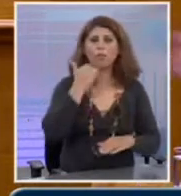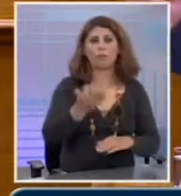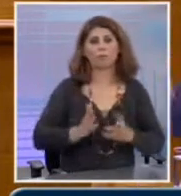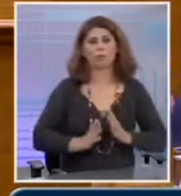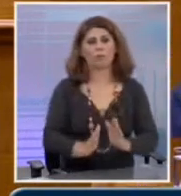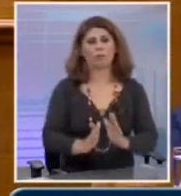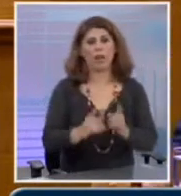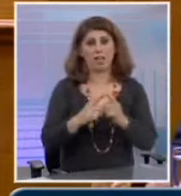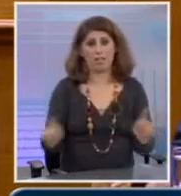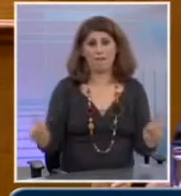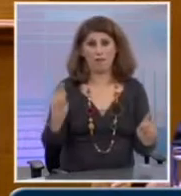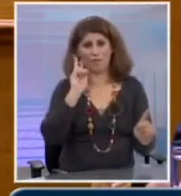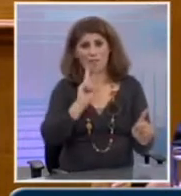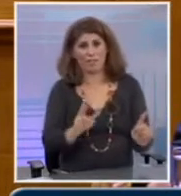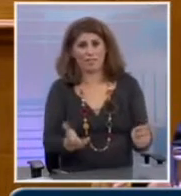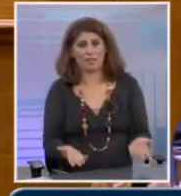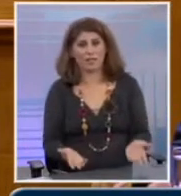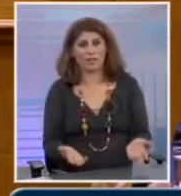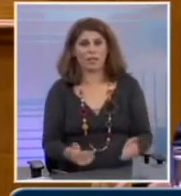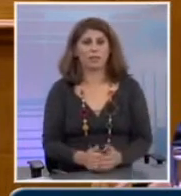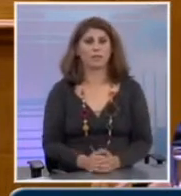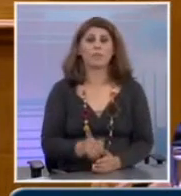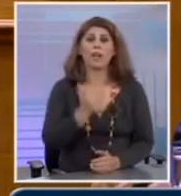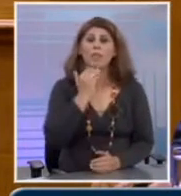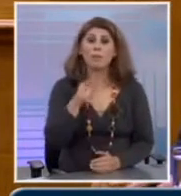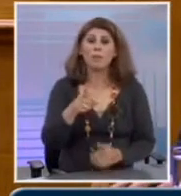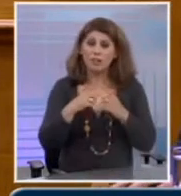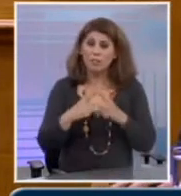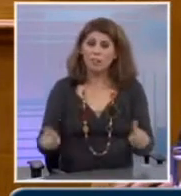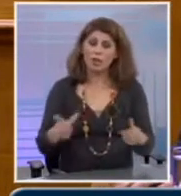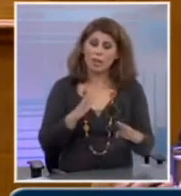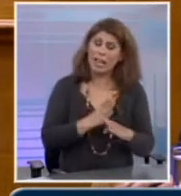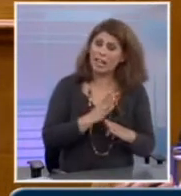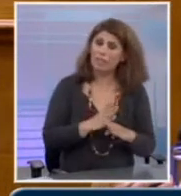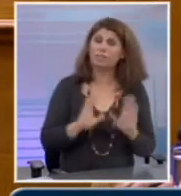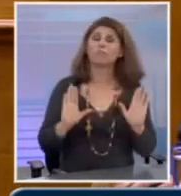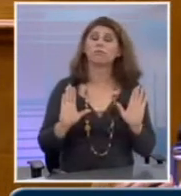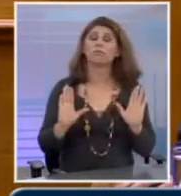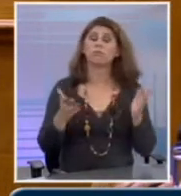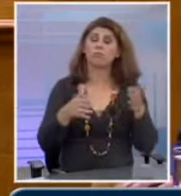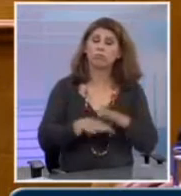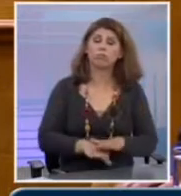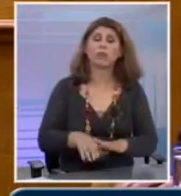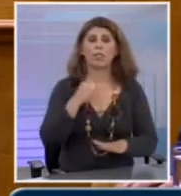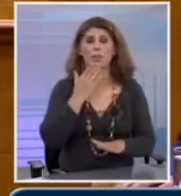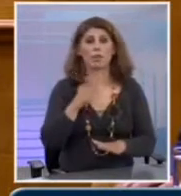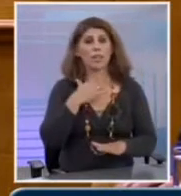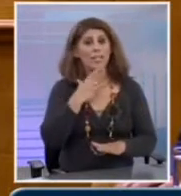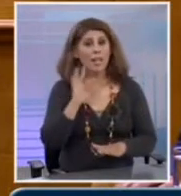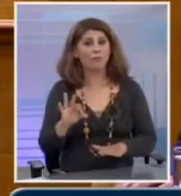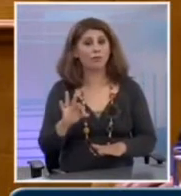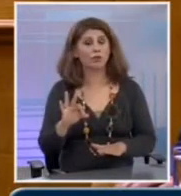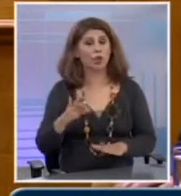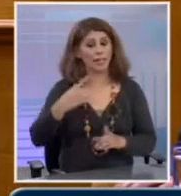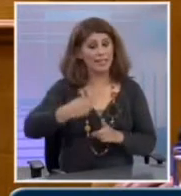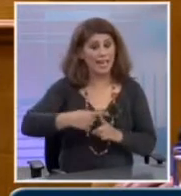είναι προφανής. Και δεν μπορεί αυτήν τη διαφορά να την κρύβει κανείς. Και γι' αυτό ο ελληνικός λαός το